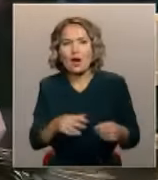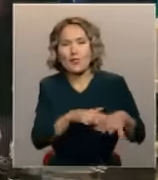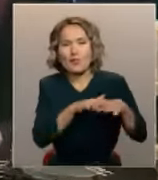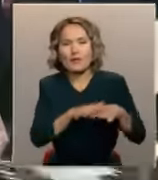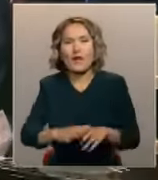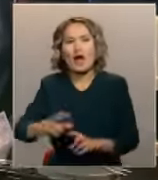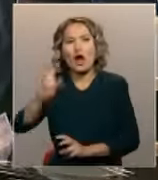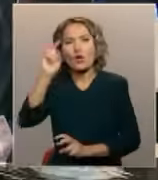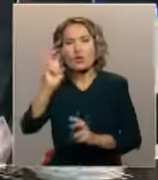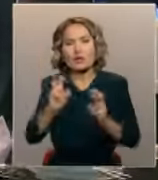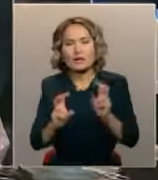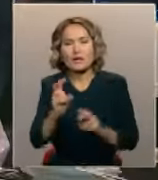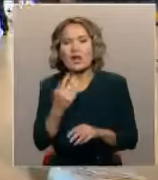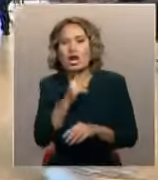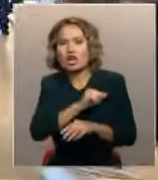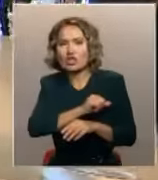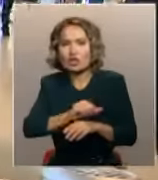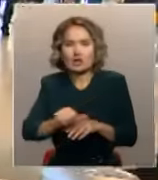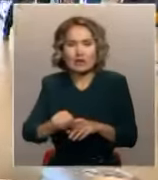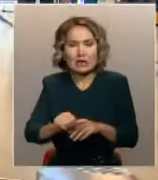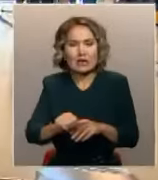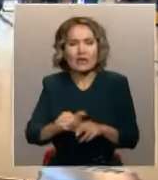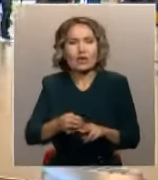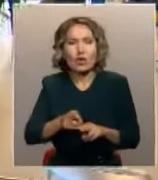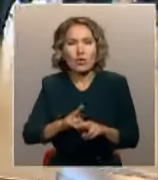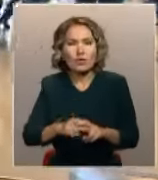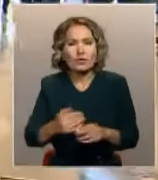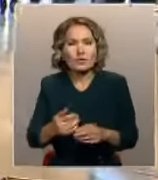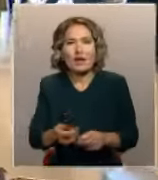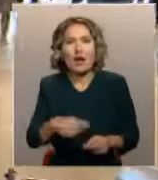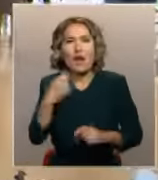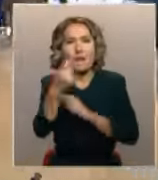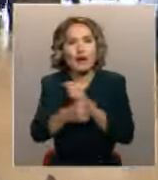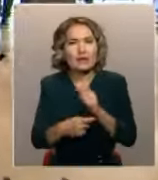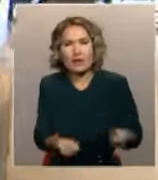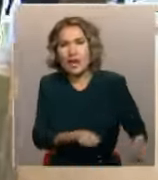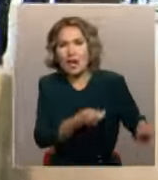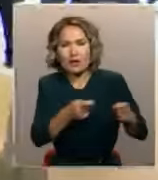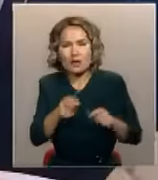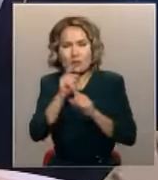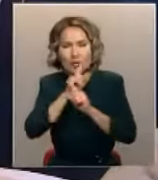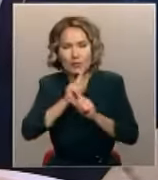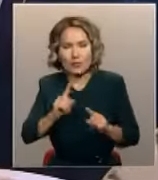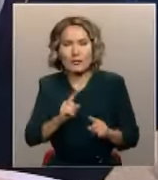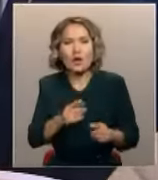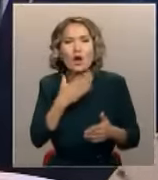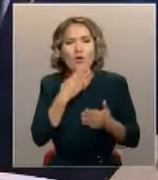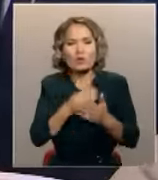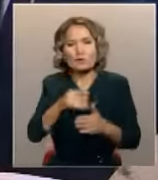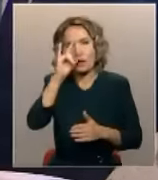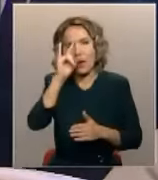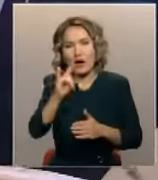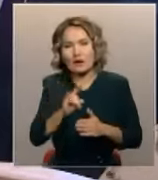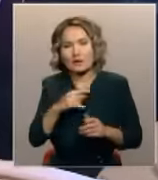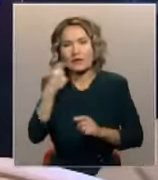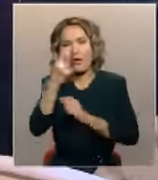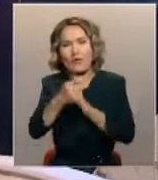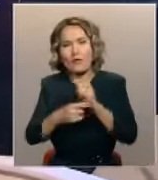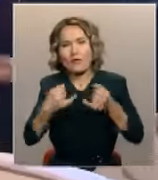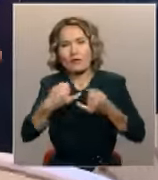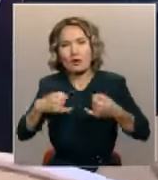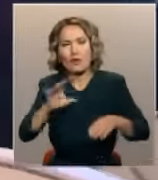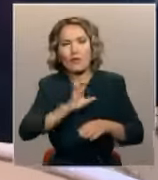енді сырттан тасымалданатын өнім көлемін 2 есеге дейін қысқарта алады. Ал екінші жоба Атырау мұнай машиналарын